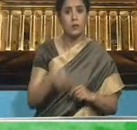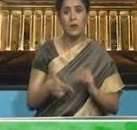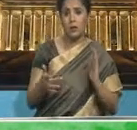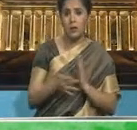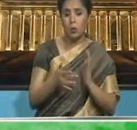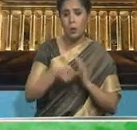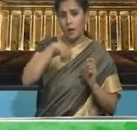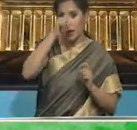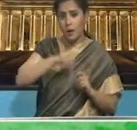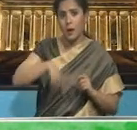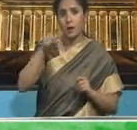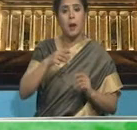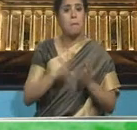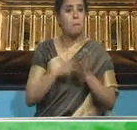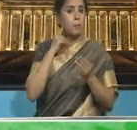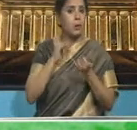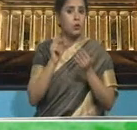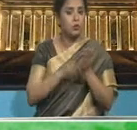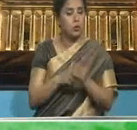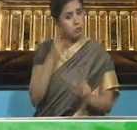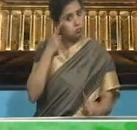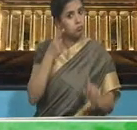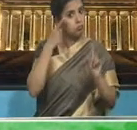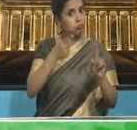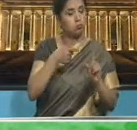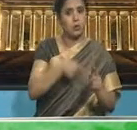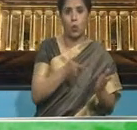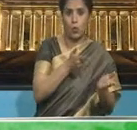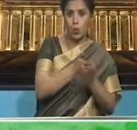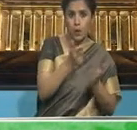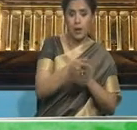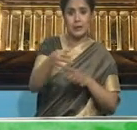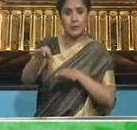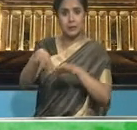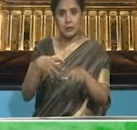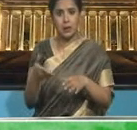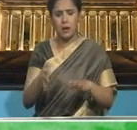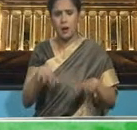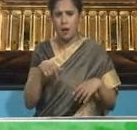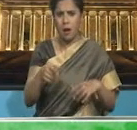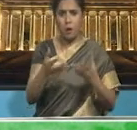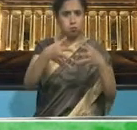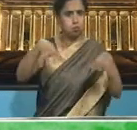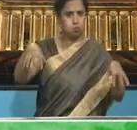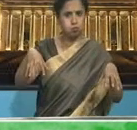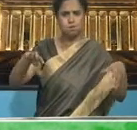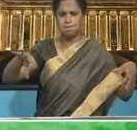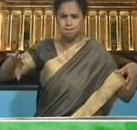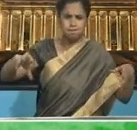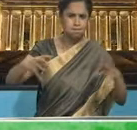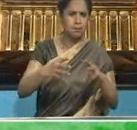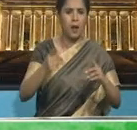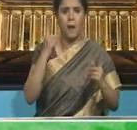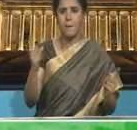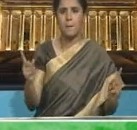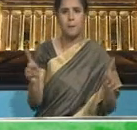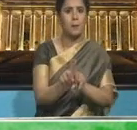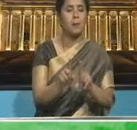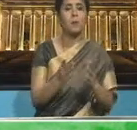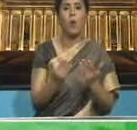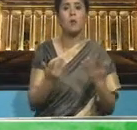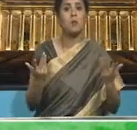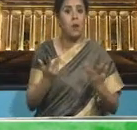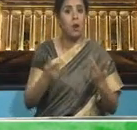डिजिटल इंडिया मिशन के तहत गांव और शहर की दूरी को समाप्त करके सूचना और